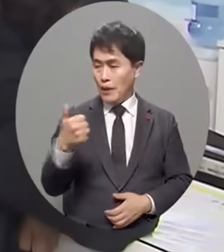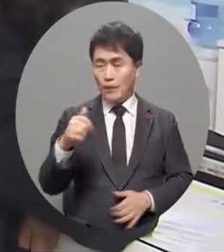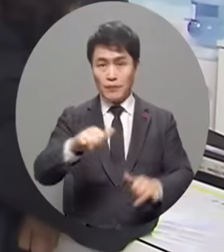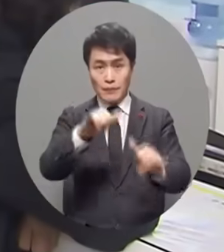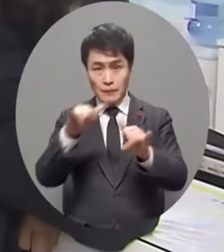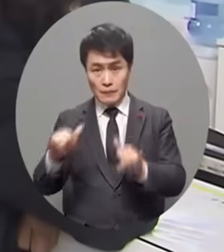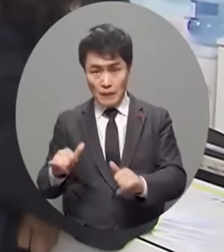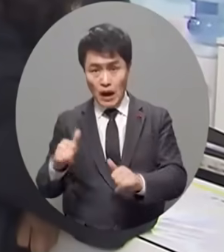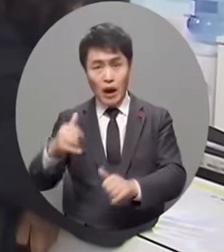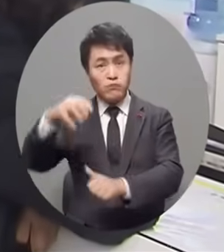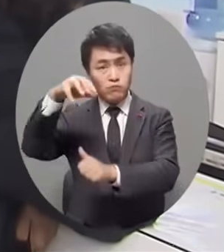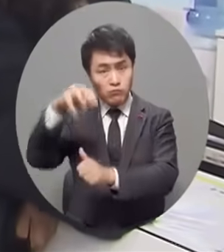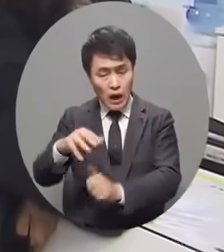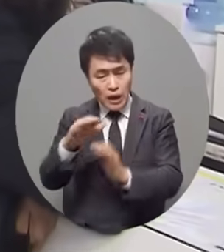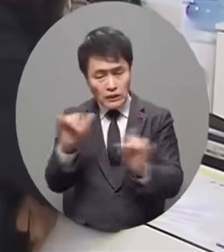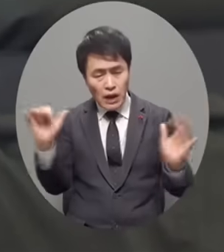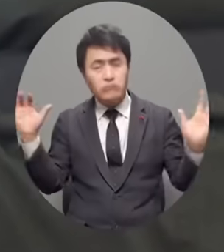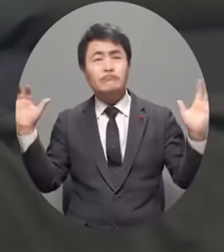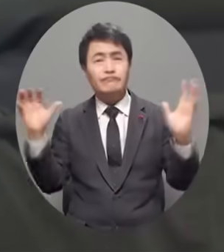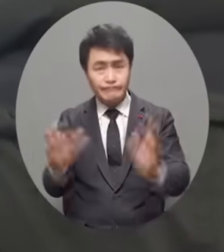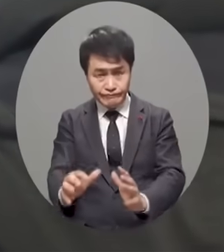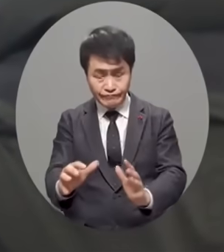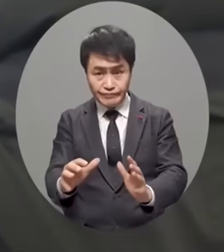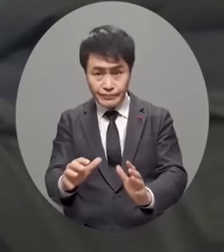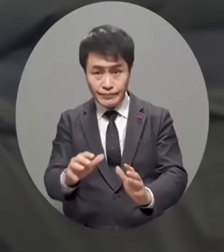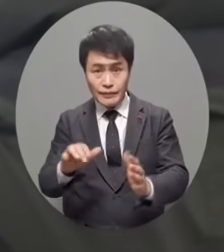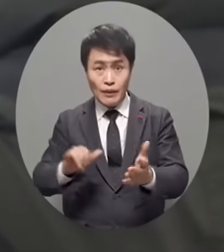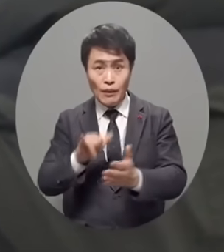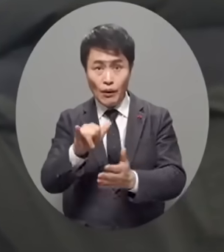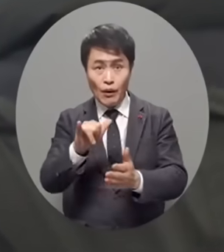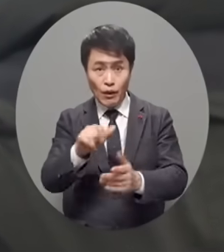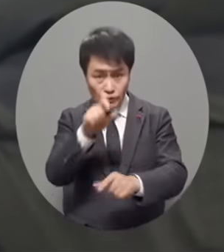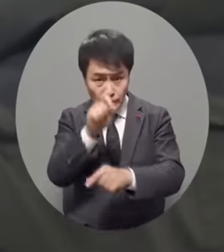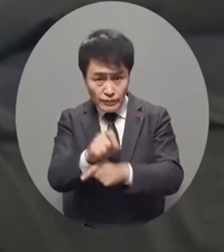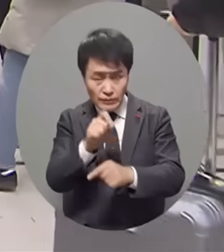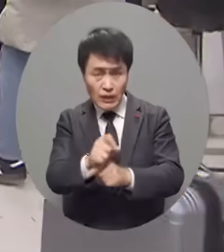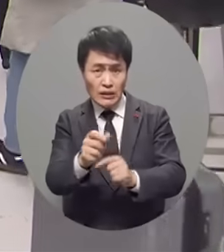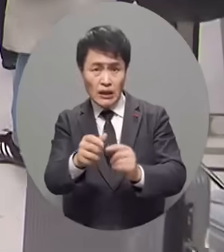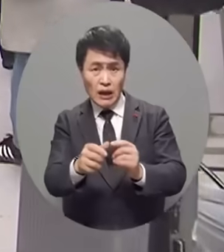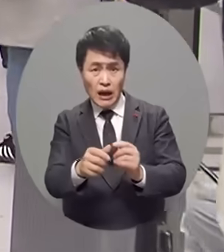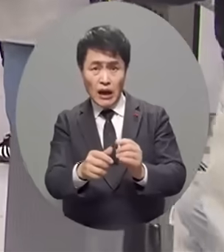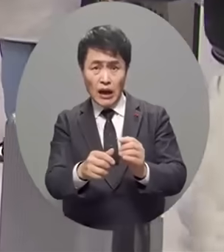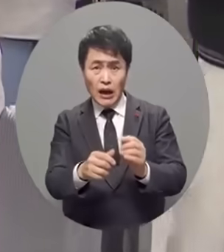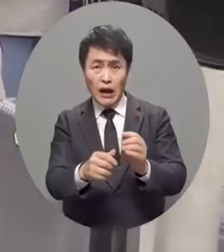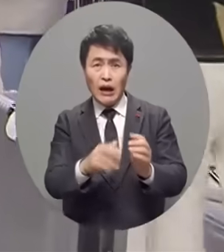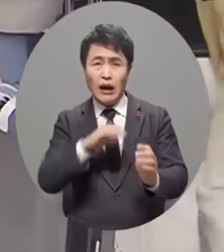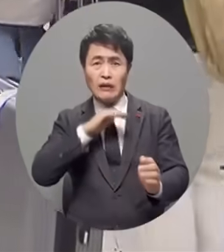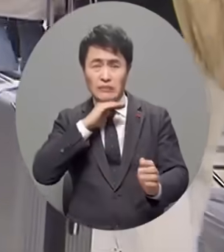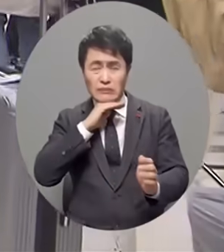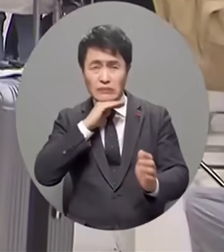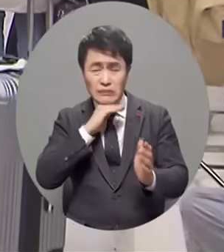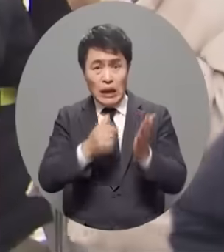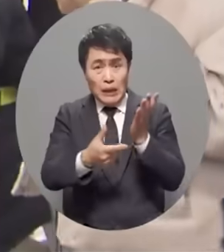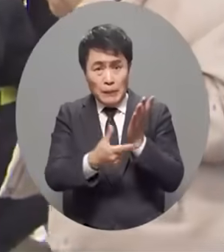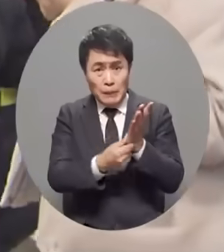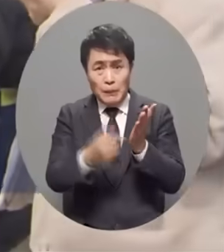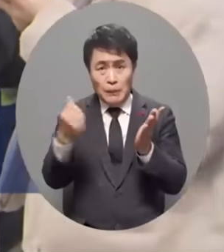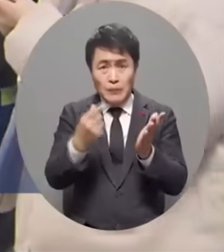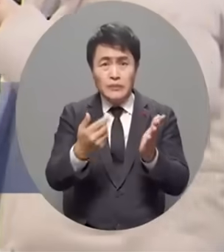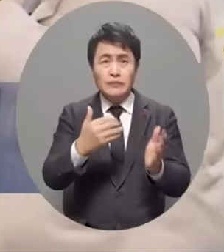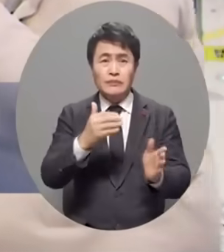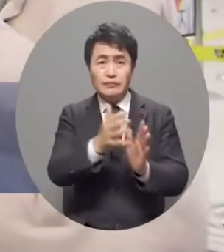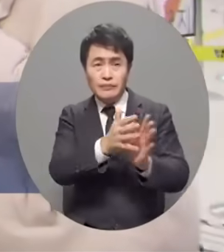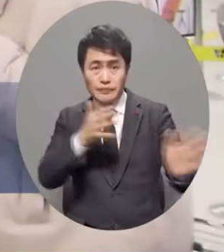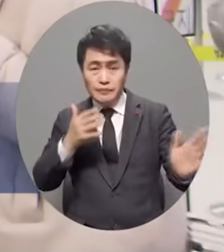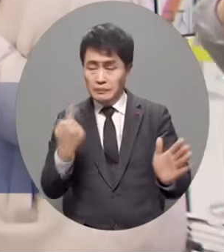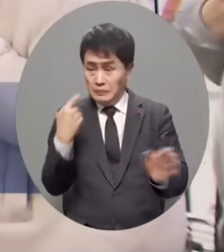발이 묶인 승객들까지 몰리면서 항공사 수속 카운터마다 대기표를 구하려는 긴 줄이 늘어섰습니다. 어제 결항이 됐고